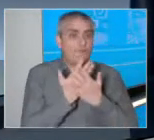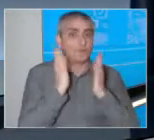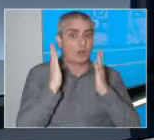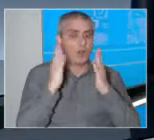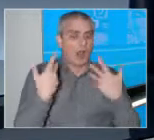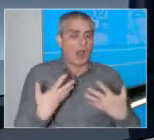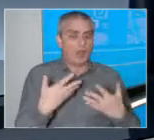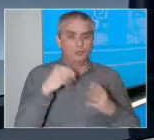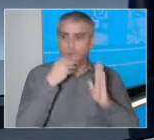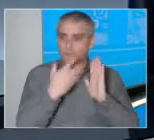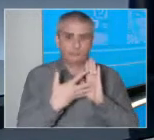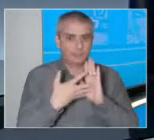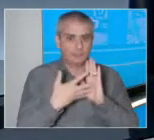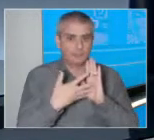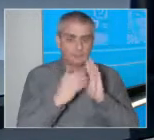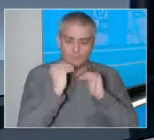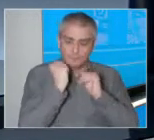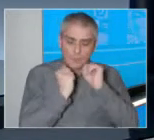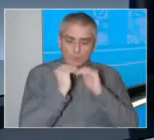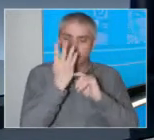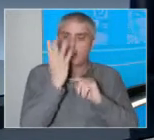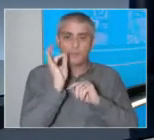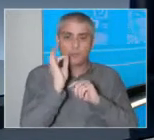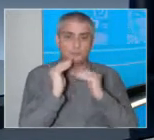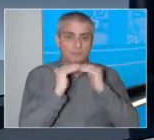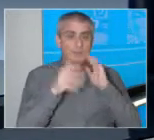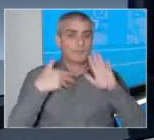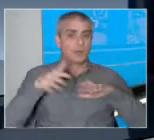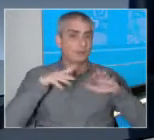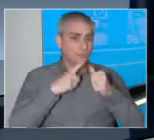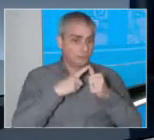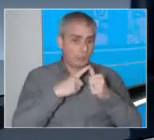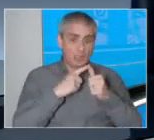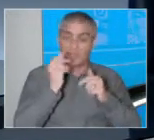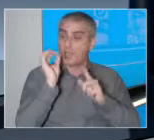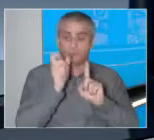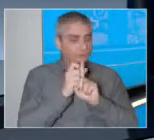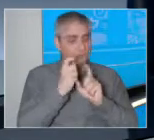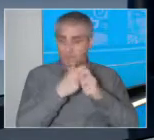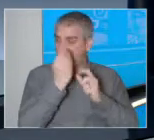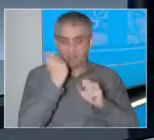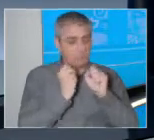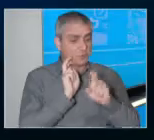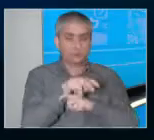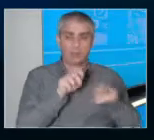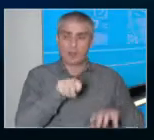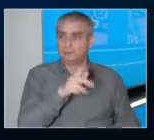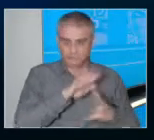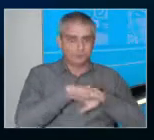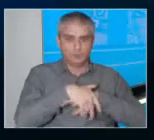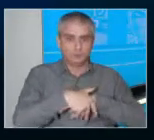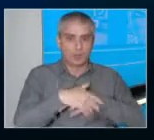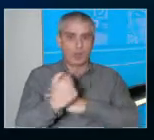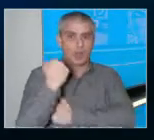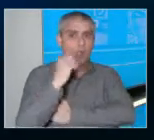כך חלש בסקרים, מגרד את 4% בהתאמה לראשות הממשלה, מגרד את אחוז החסימה במפלגה שלו, זה משפיע